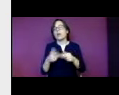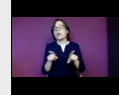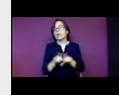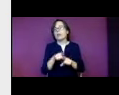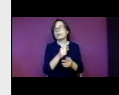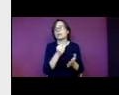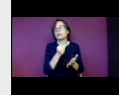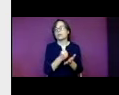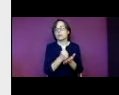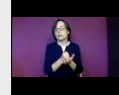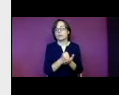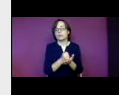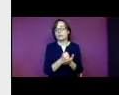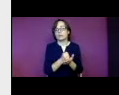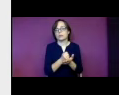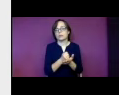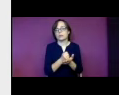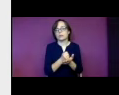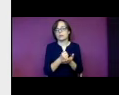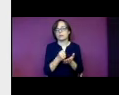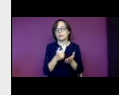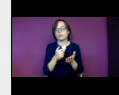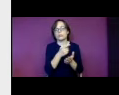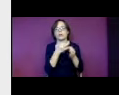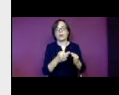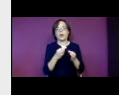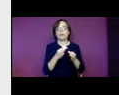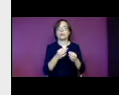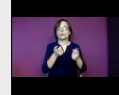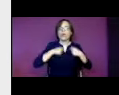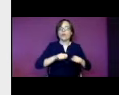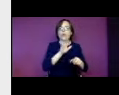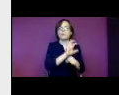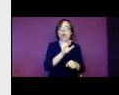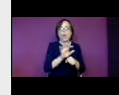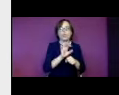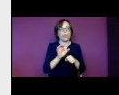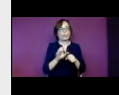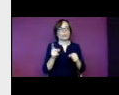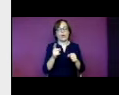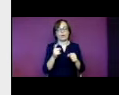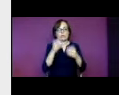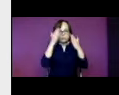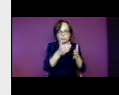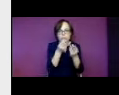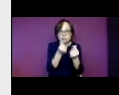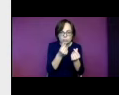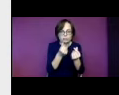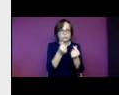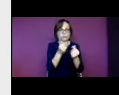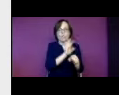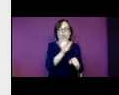taką skrajną optymalizację produkcji rolnej, której oczywiście należałoby uniknąć i kierować się w kierunku bardziej